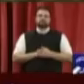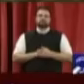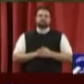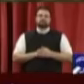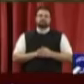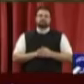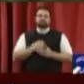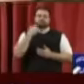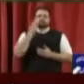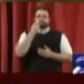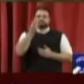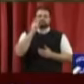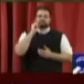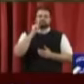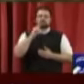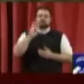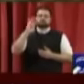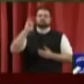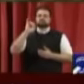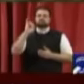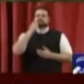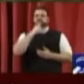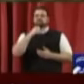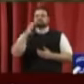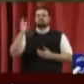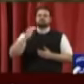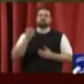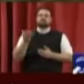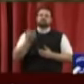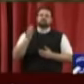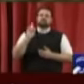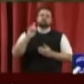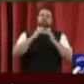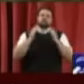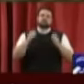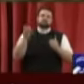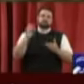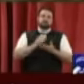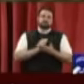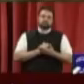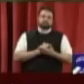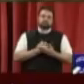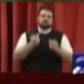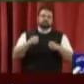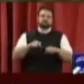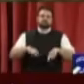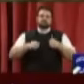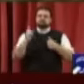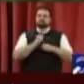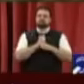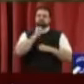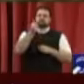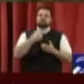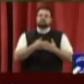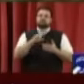Deci când te uiți la un om la 40 de ani care nu are casă și are buzunarile cum spui tu, el de fapt toată viața nu a făcut nimic pentru el.